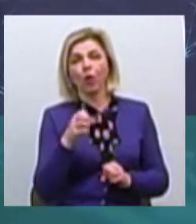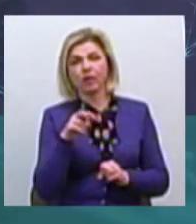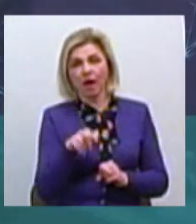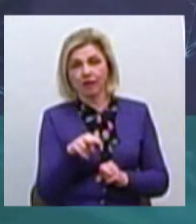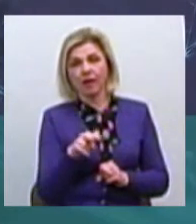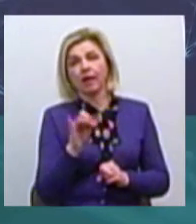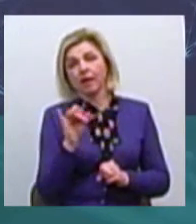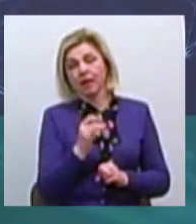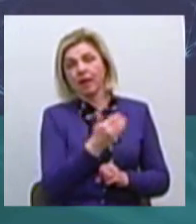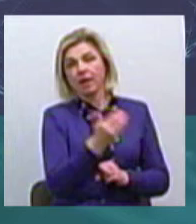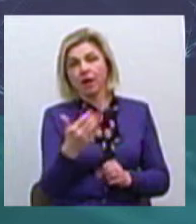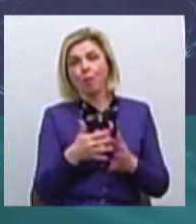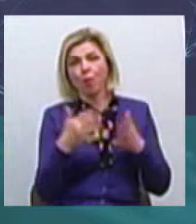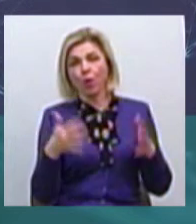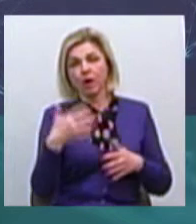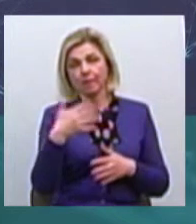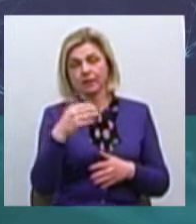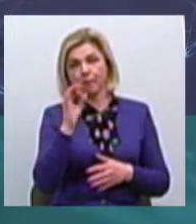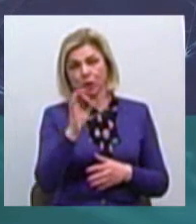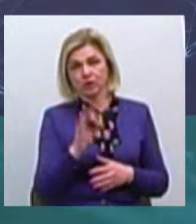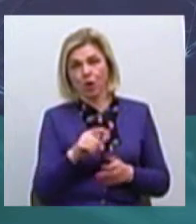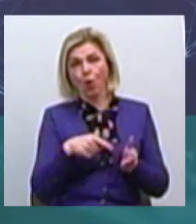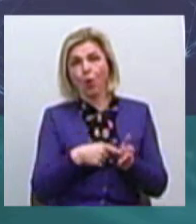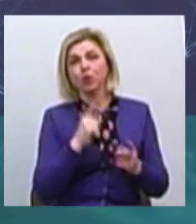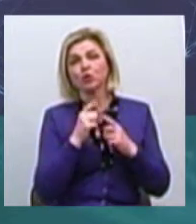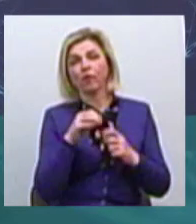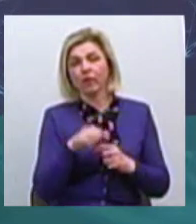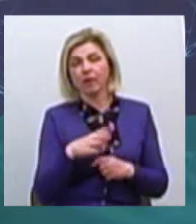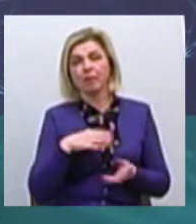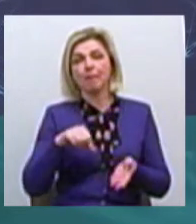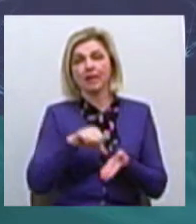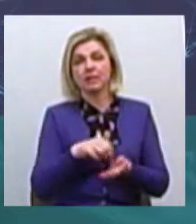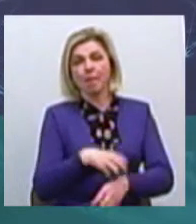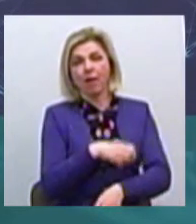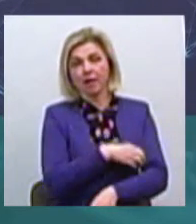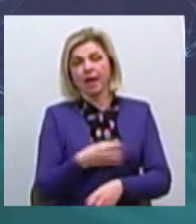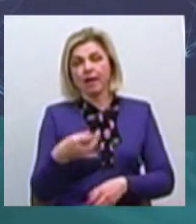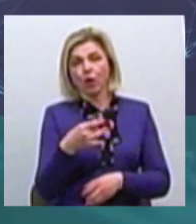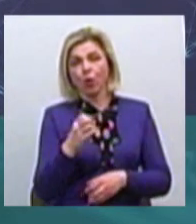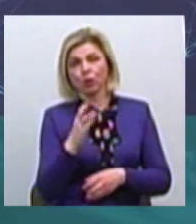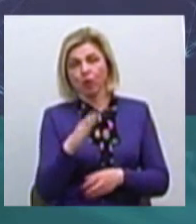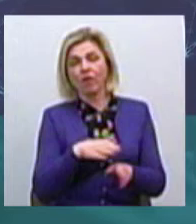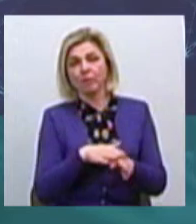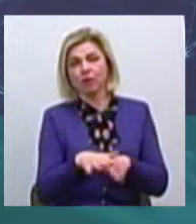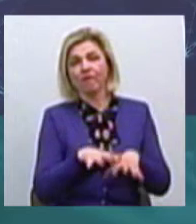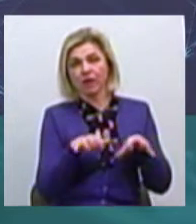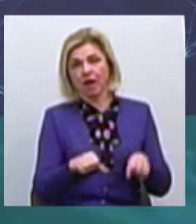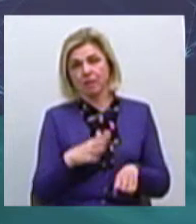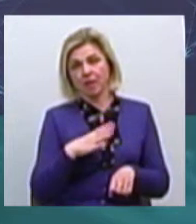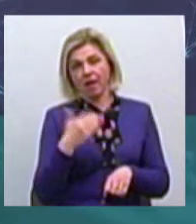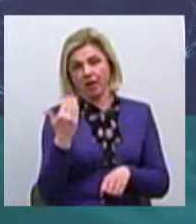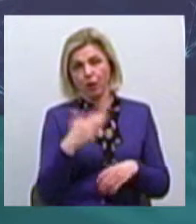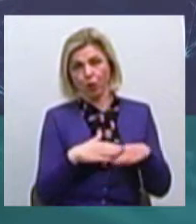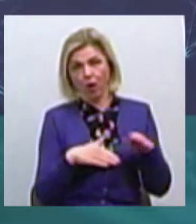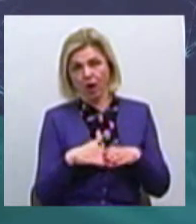прорегионаловский, и более 50% горсовета были представителями партии регионов, то есть абсолютная власть была в их руках. То есть